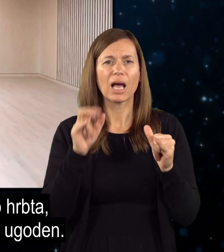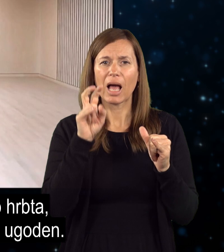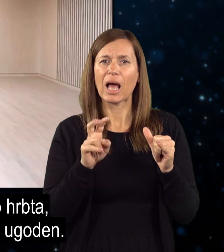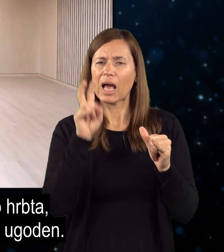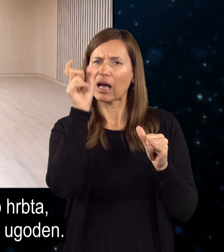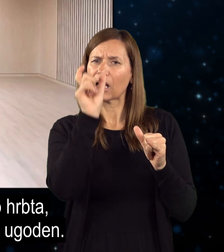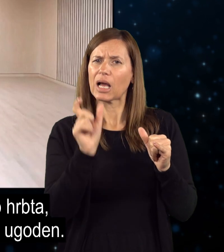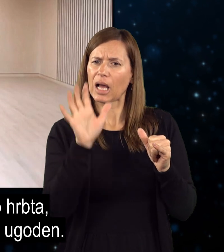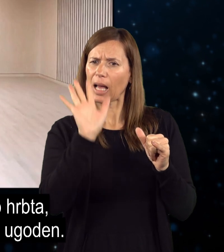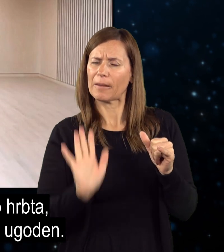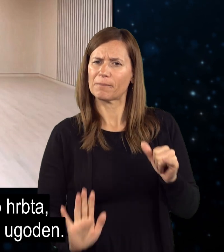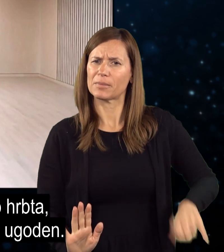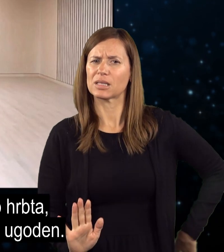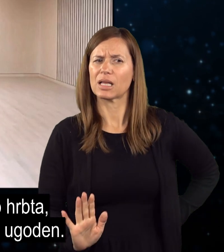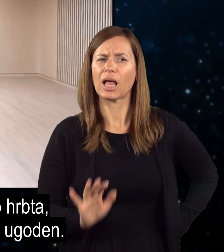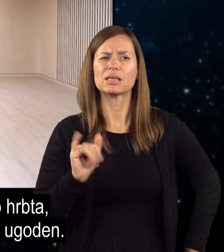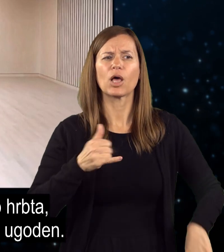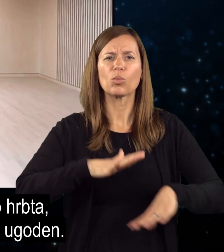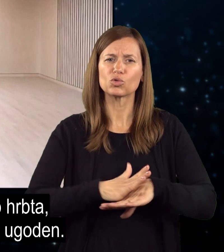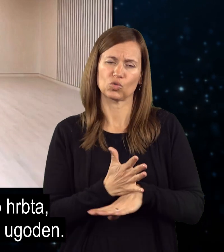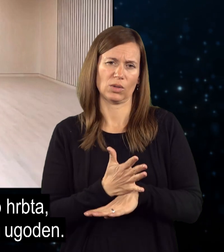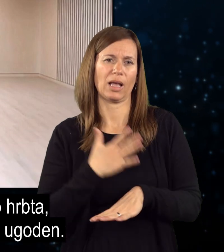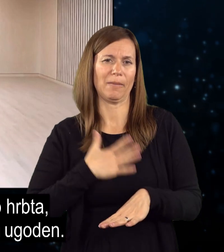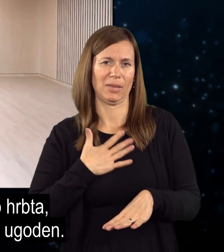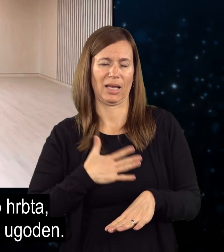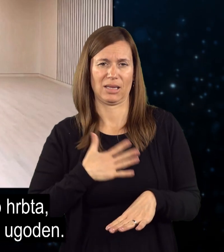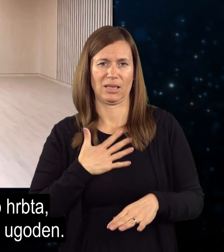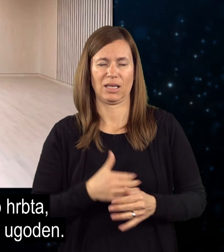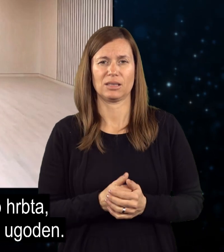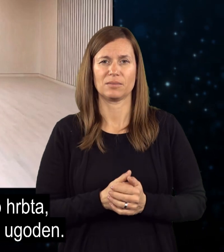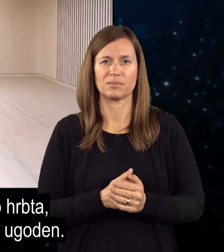hrbta, da je občutek v njemu ugoden.